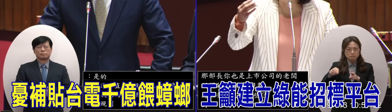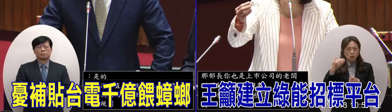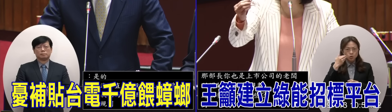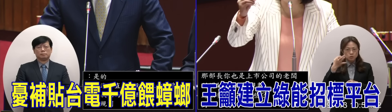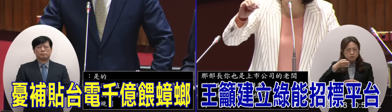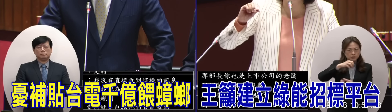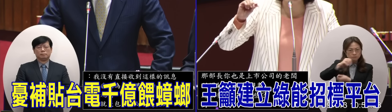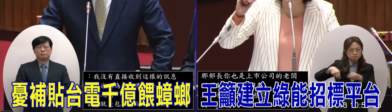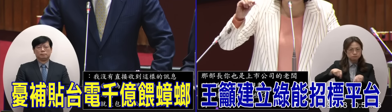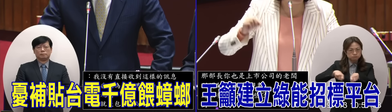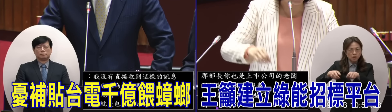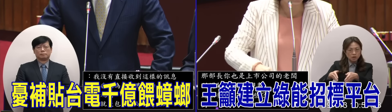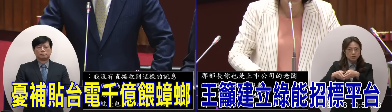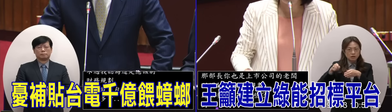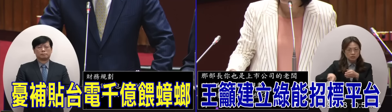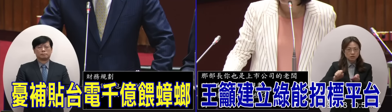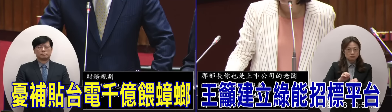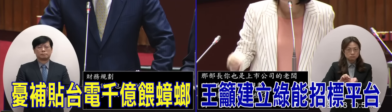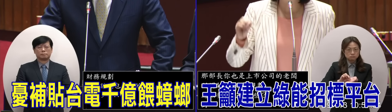应该有多少，这个 paper